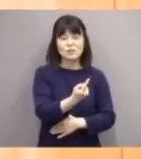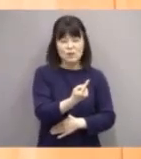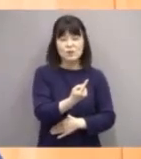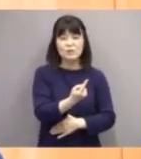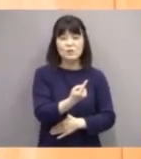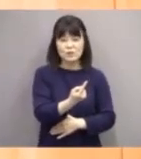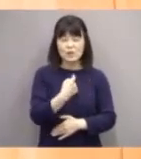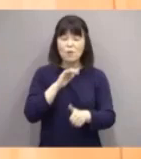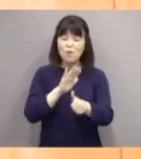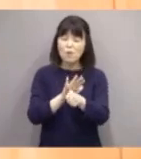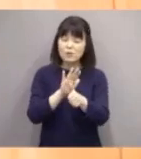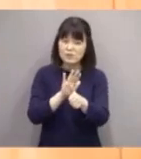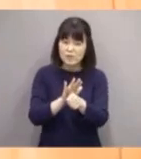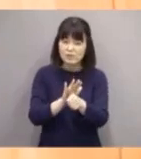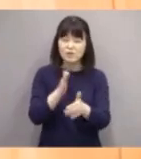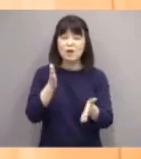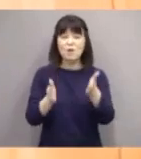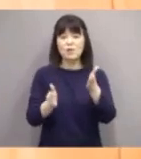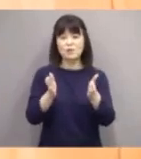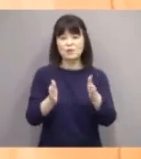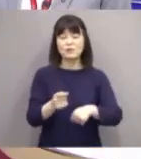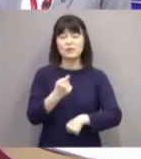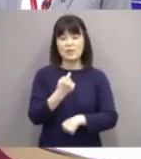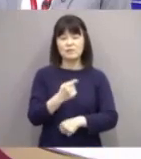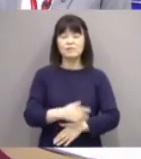るように保育を進めています。